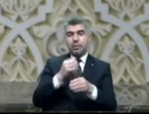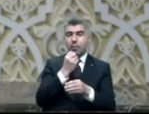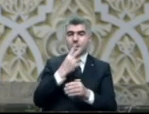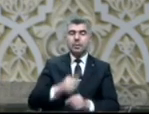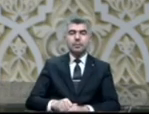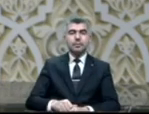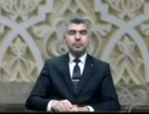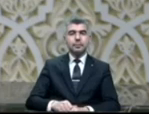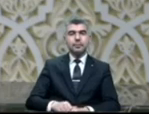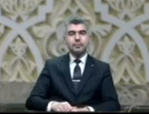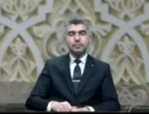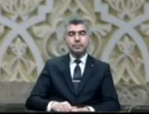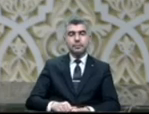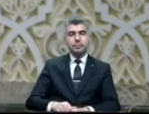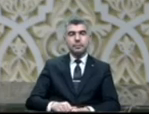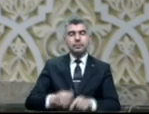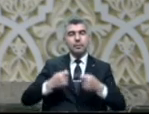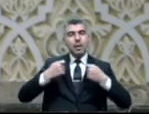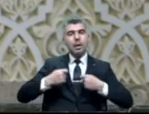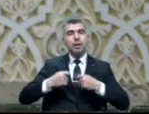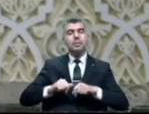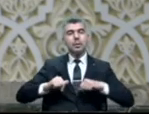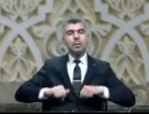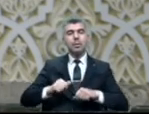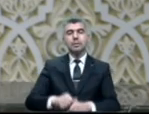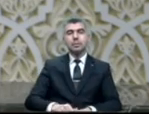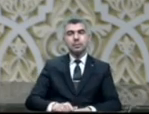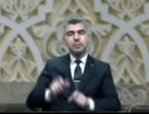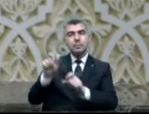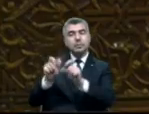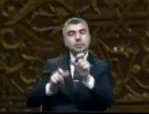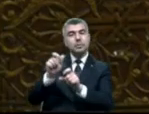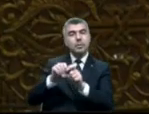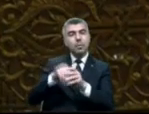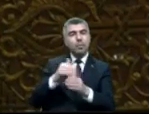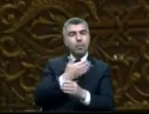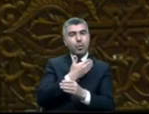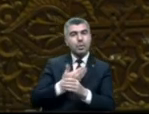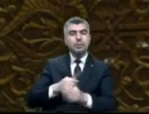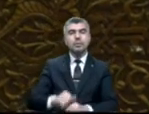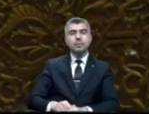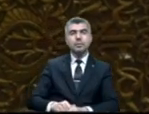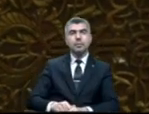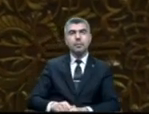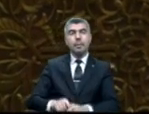تفضل. السيد الرئيس المحترم، السيد الوزير المحترم، السيدة والسادة المستشارين المحترمون، إلا أنه السيد الوزير